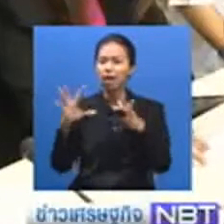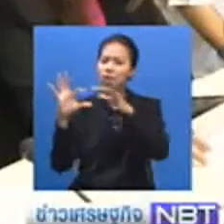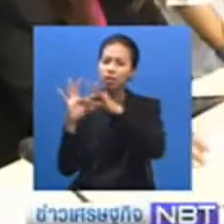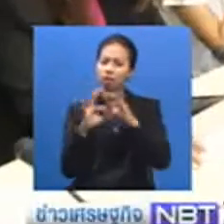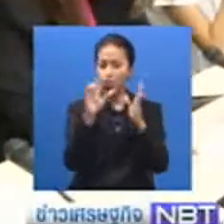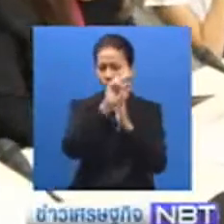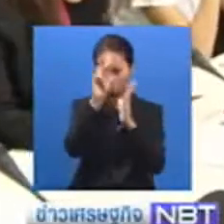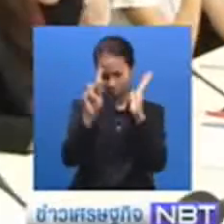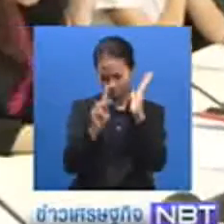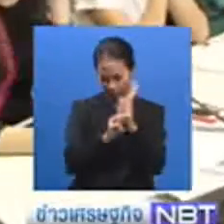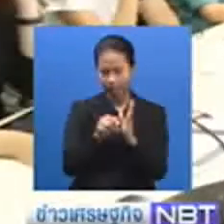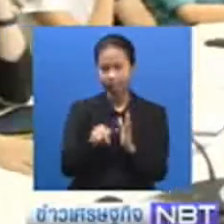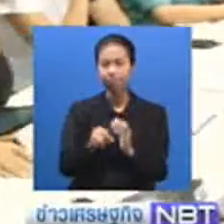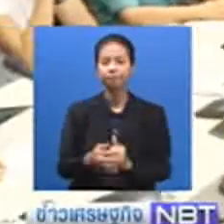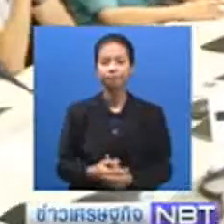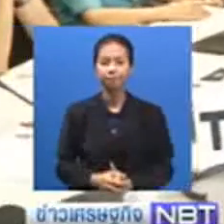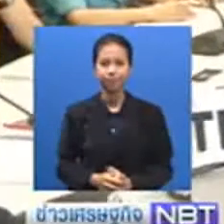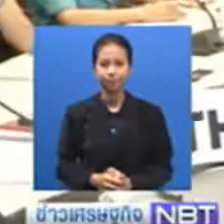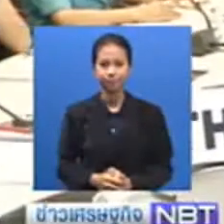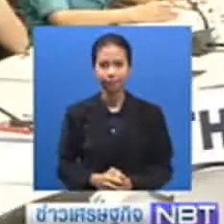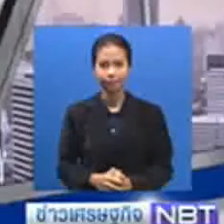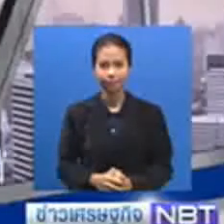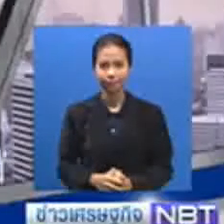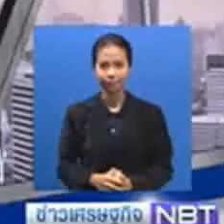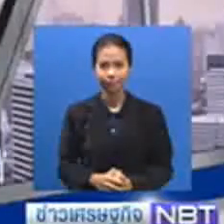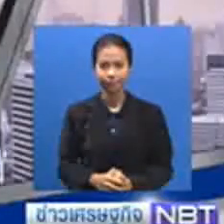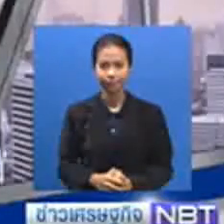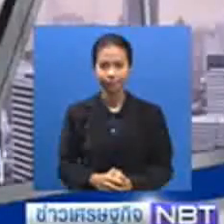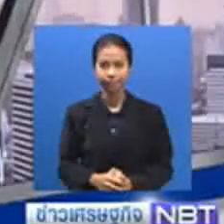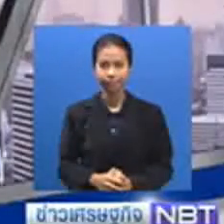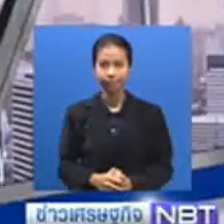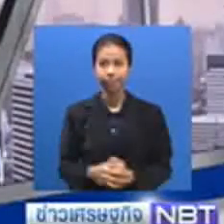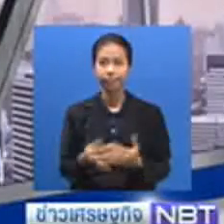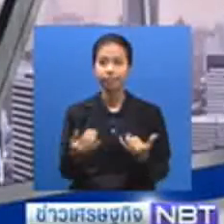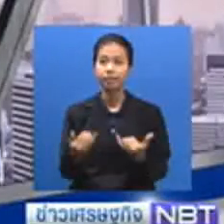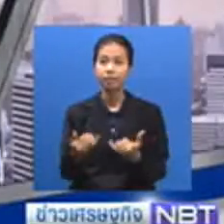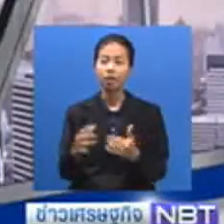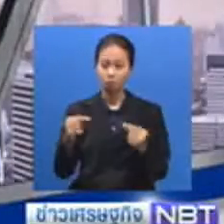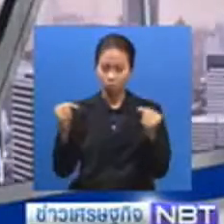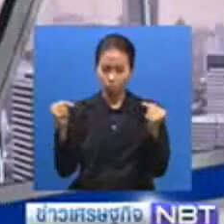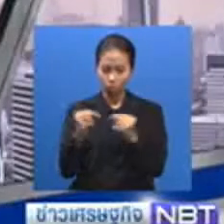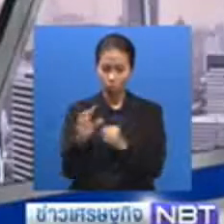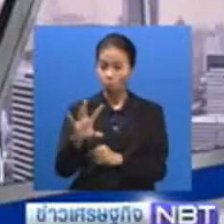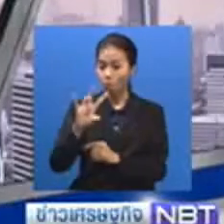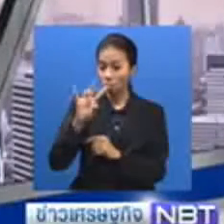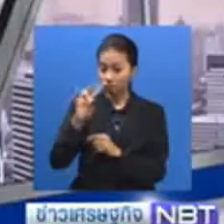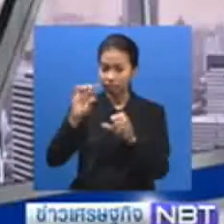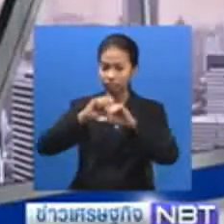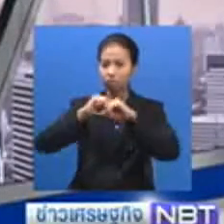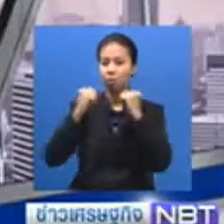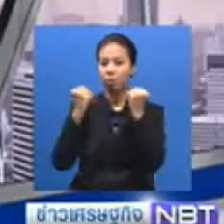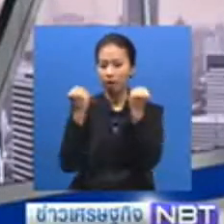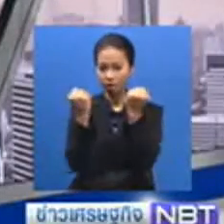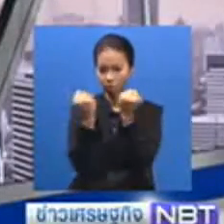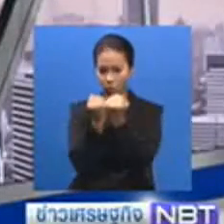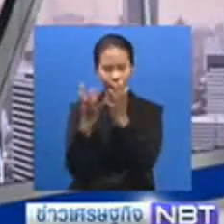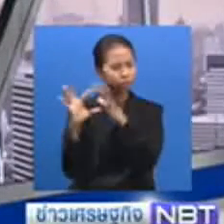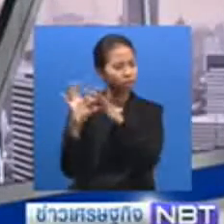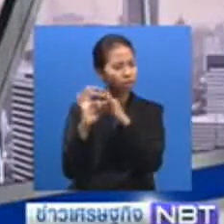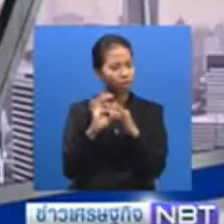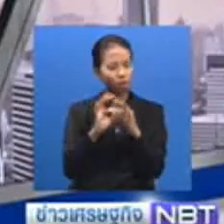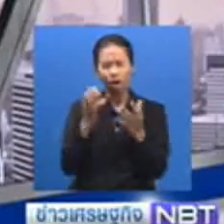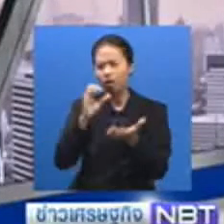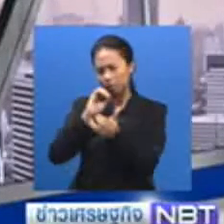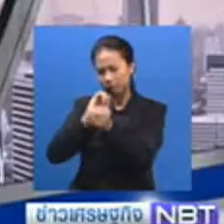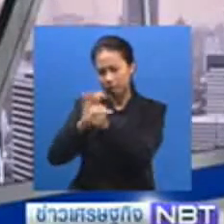ที่เป็นอุปสรรคต่อการลงทุนที่ 7สมาคมวิชาชีพภาคอสังหาริมทรัพย์และการก่อสร้างเสนอ